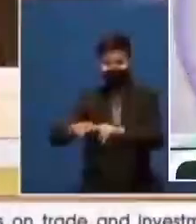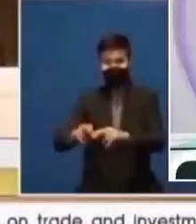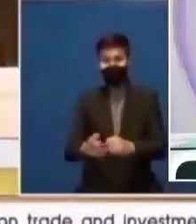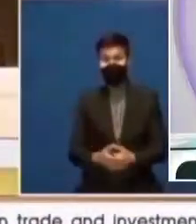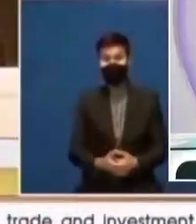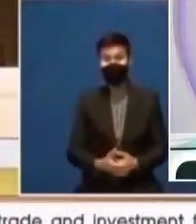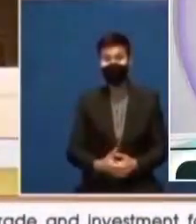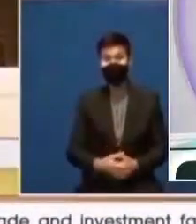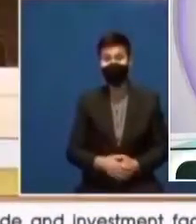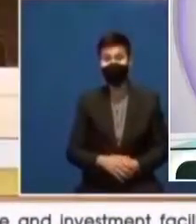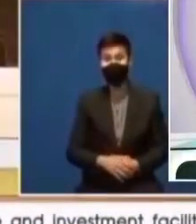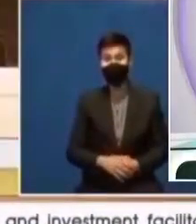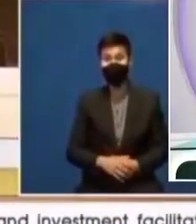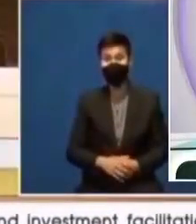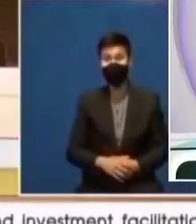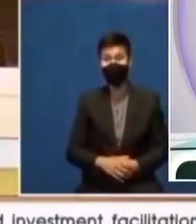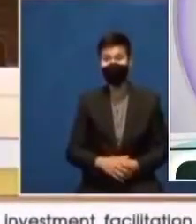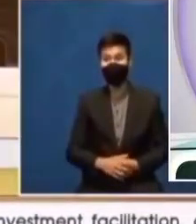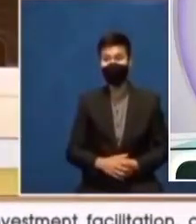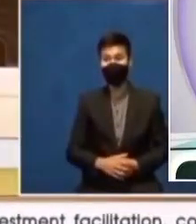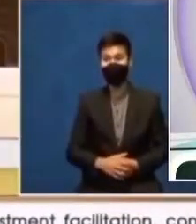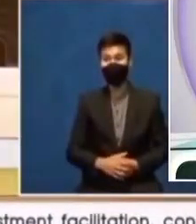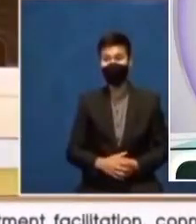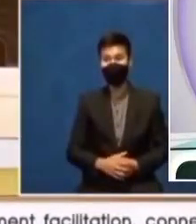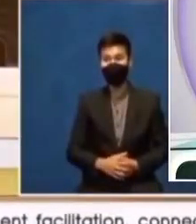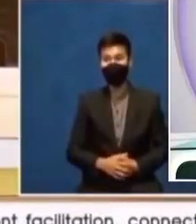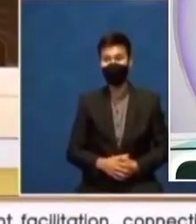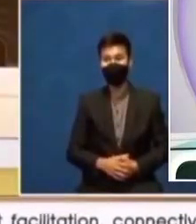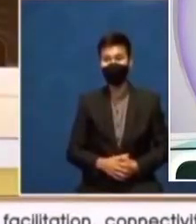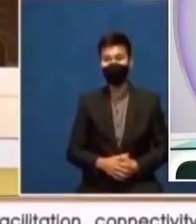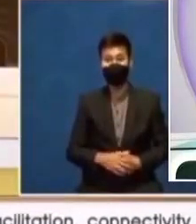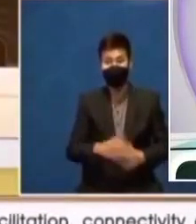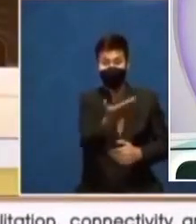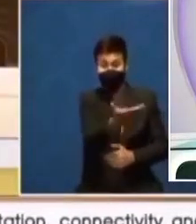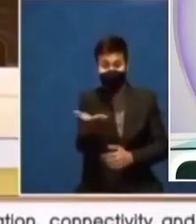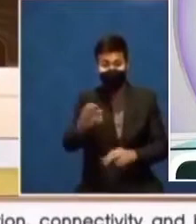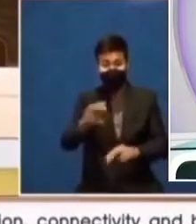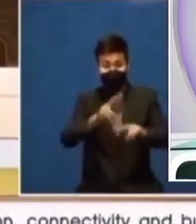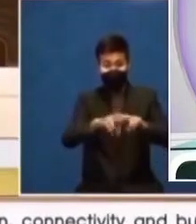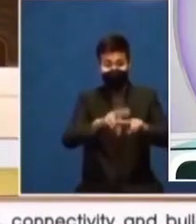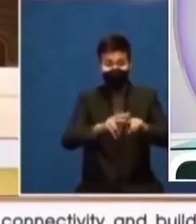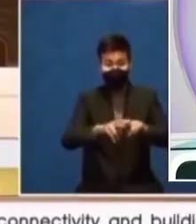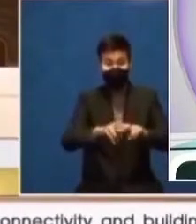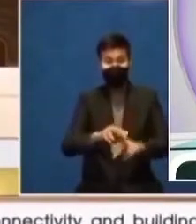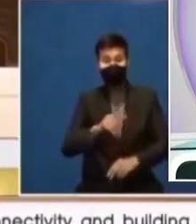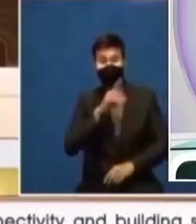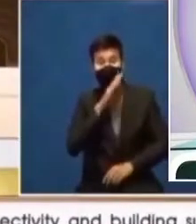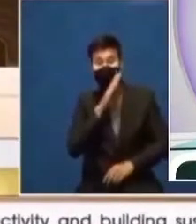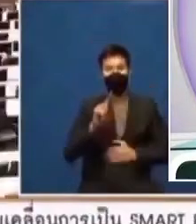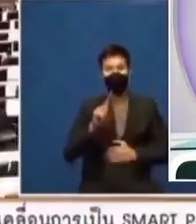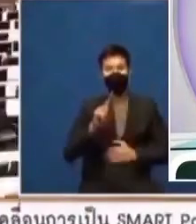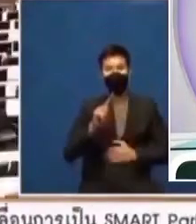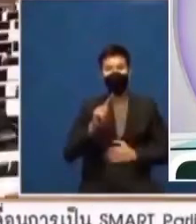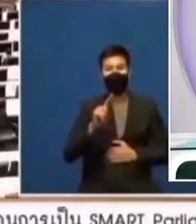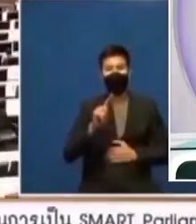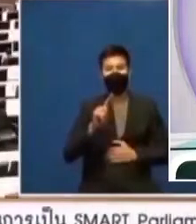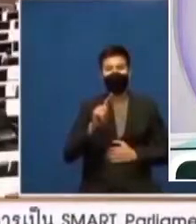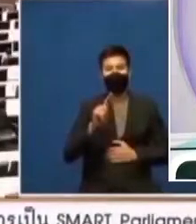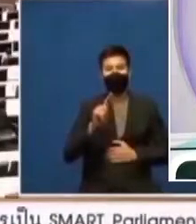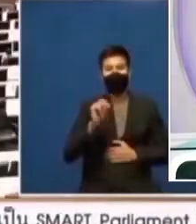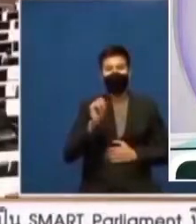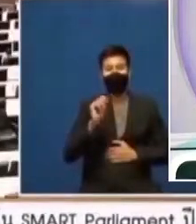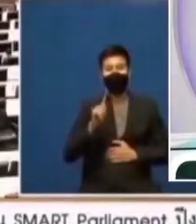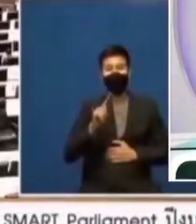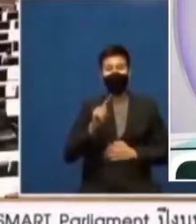เนี่ยเราก็จะเห็นเฉพาะกล้องที่เขาตัดเอามาไว้เท่านั้นนะคะซึ่งบรรยากา